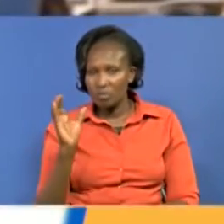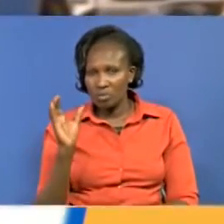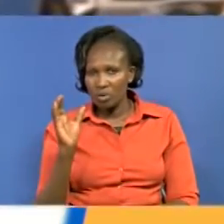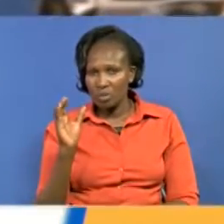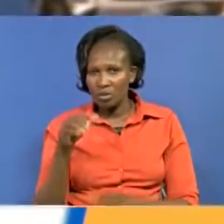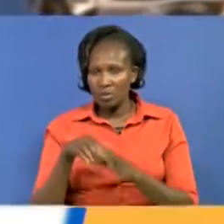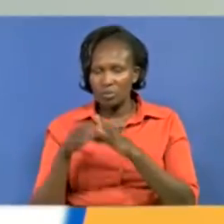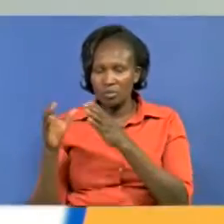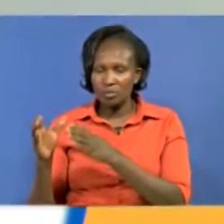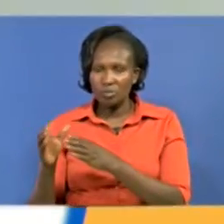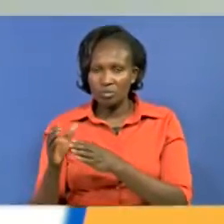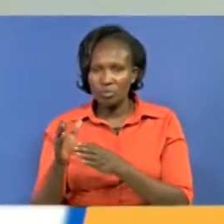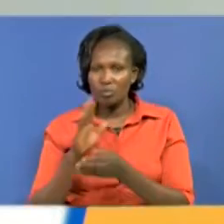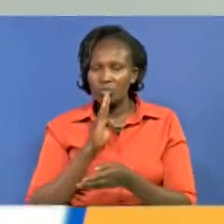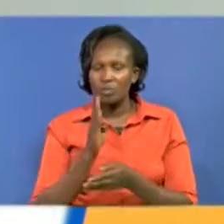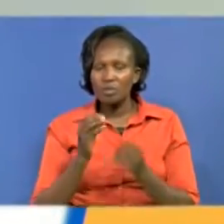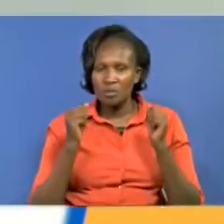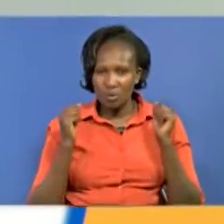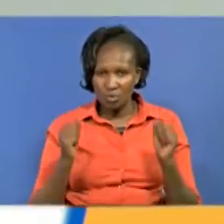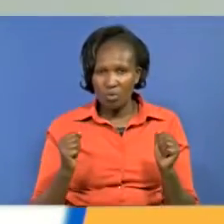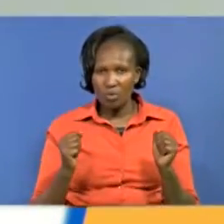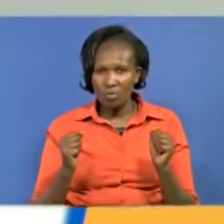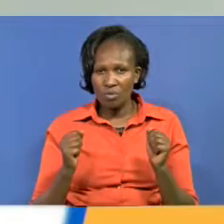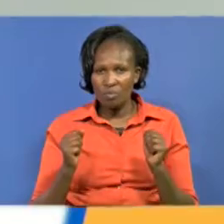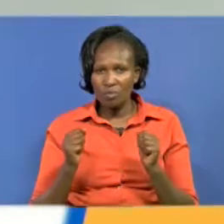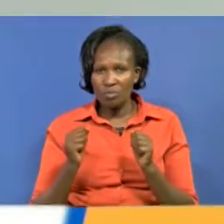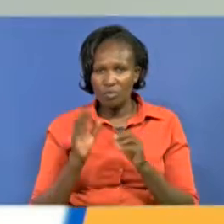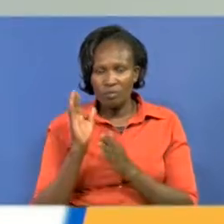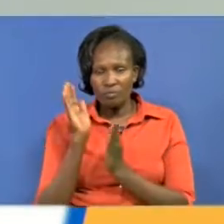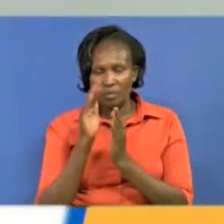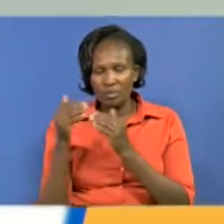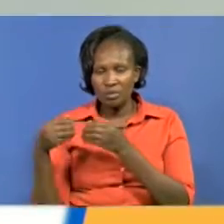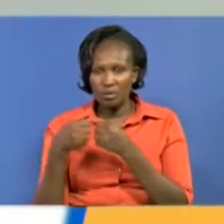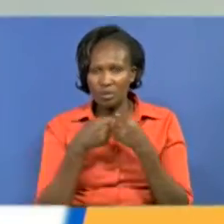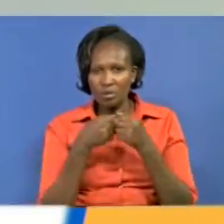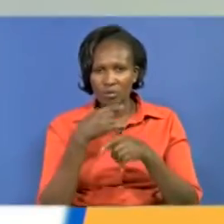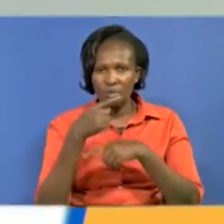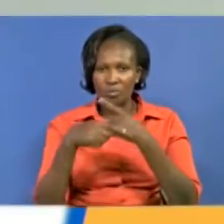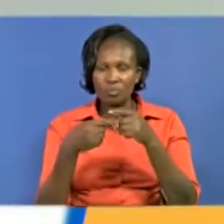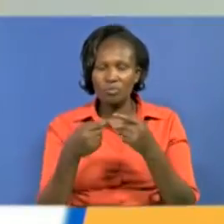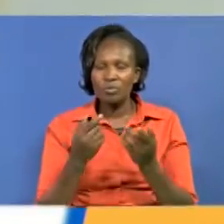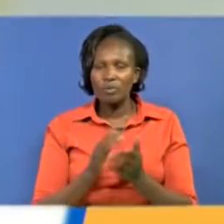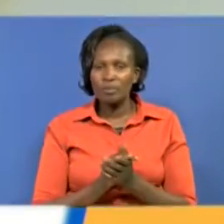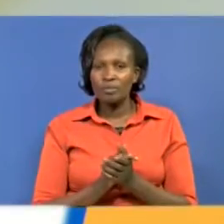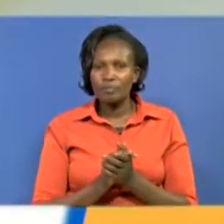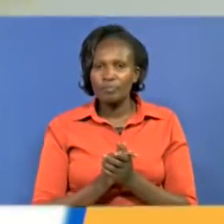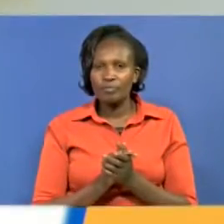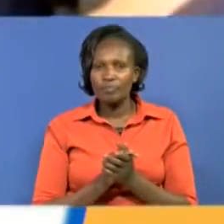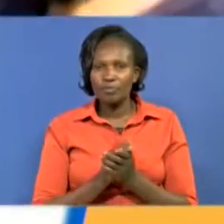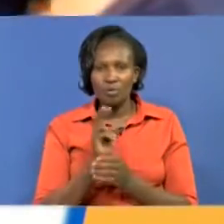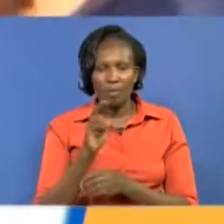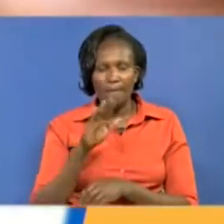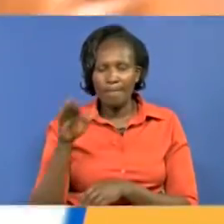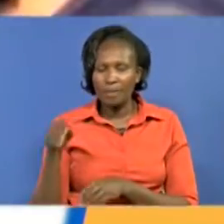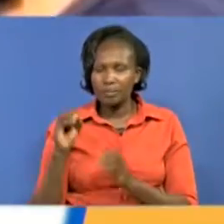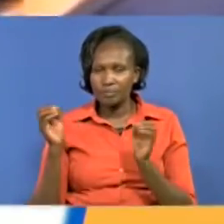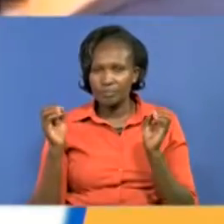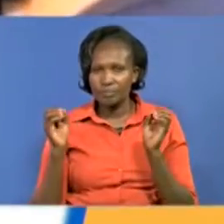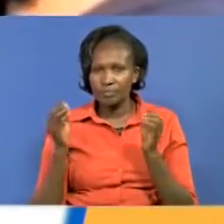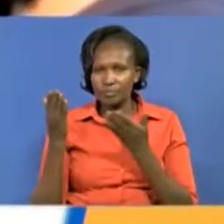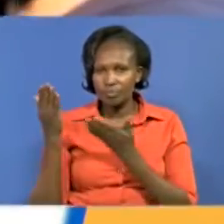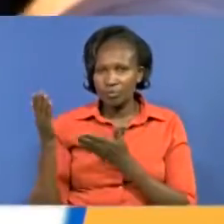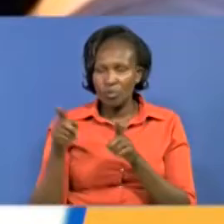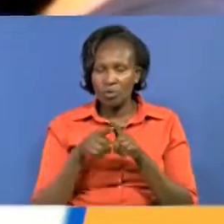is strong enough, will sustain the challenges which are there, and move on. We are not going to look back. Keter